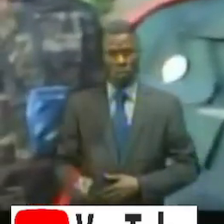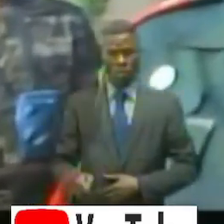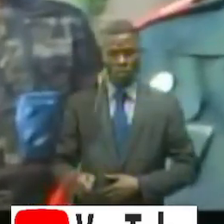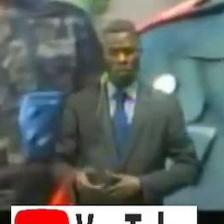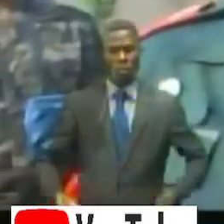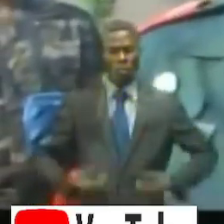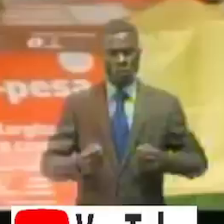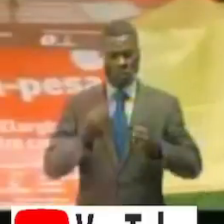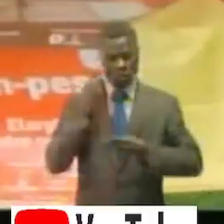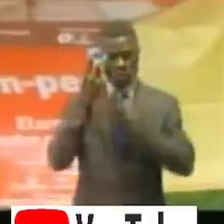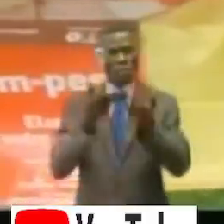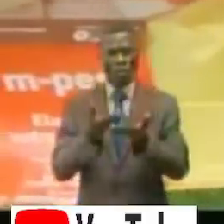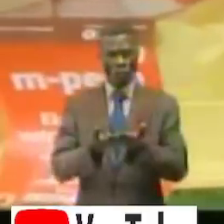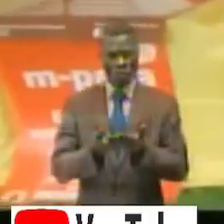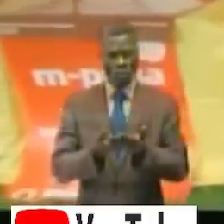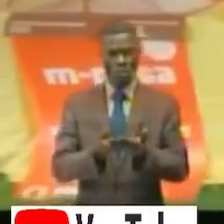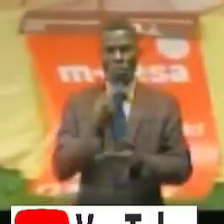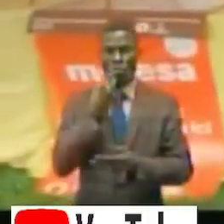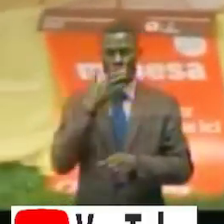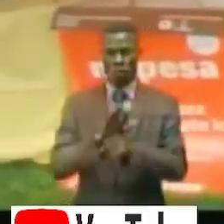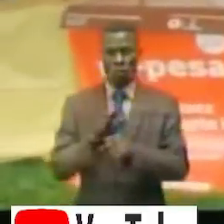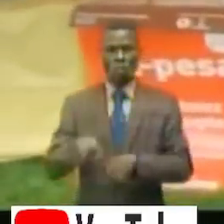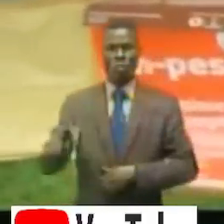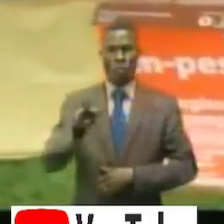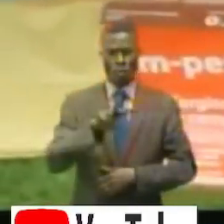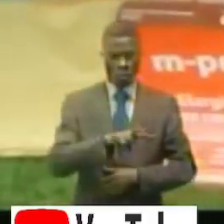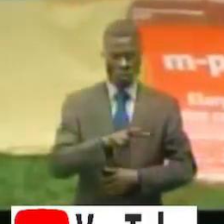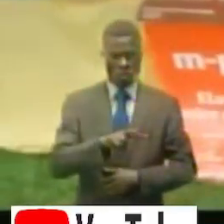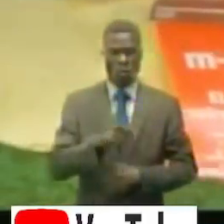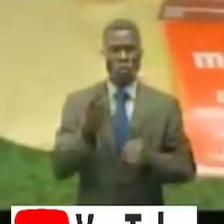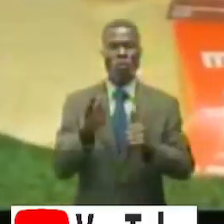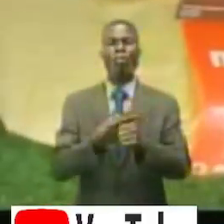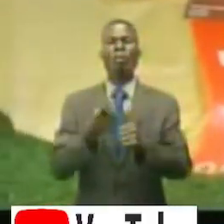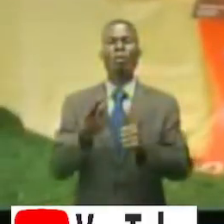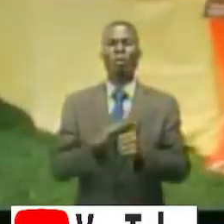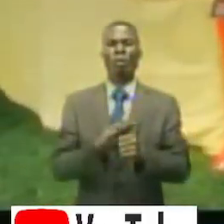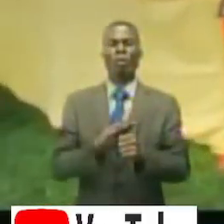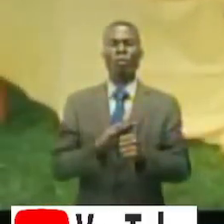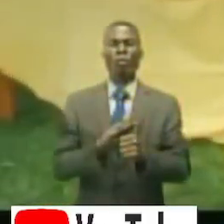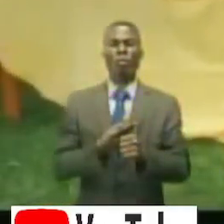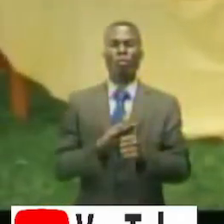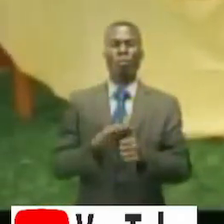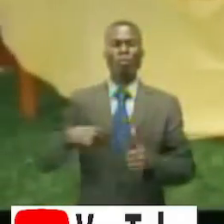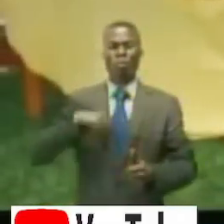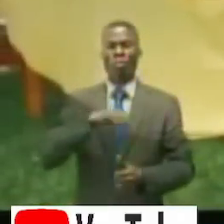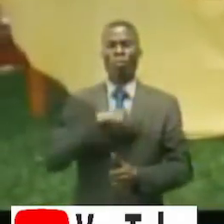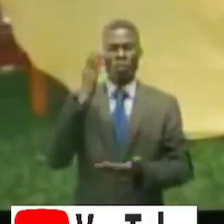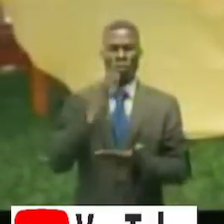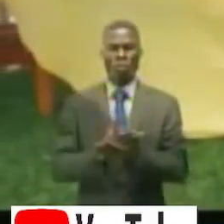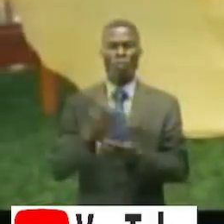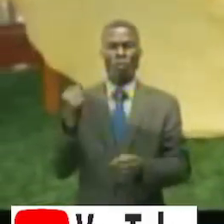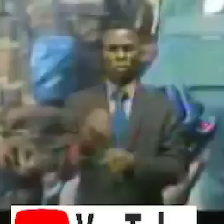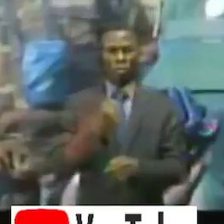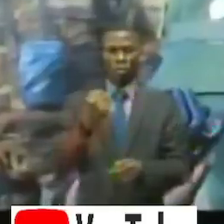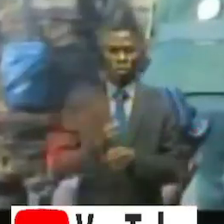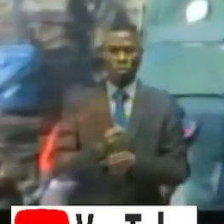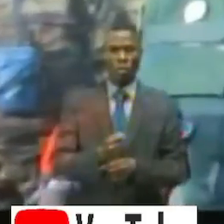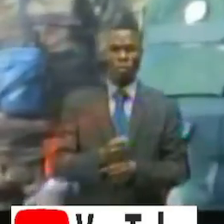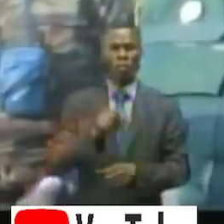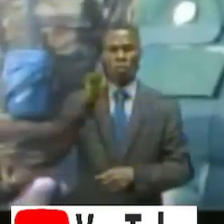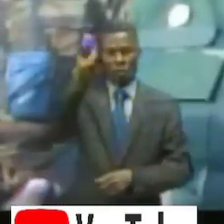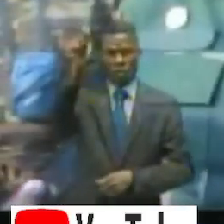salue cette visite. Je vous avais déjà promis. 1. Nous stoppons les opérations.